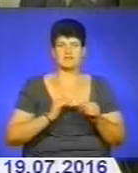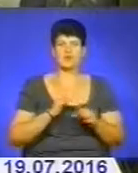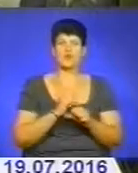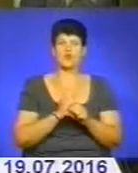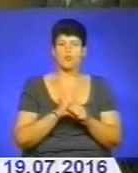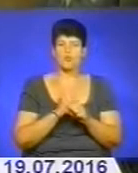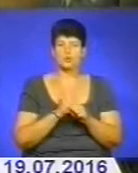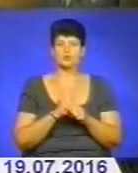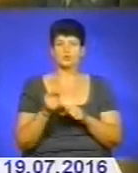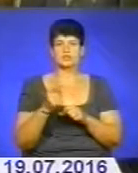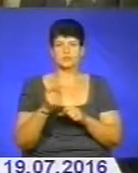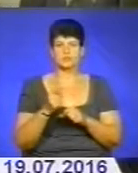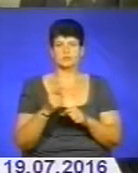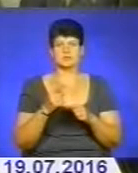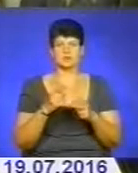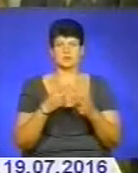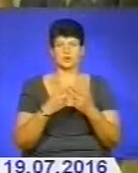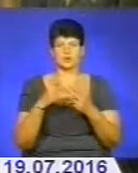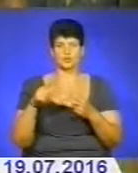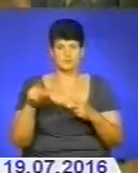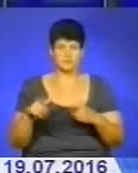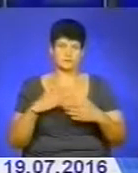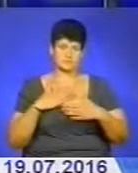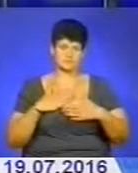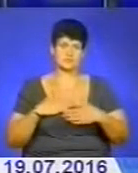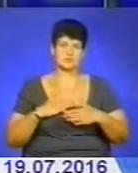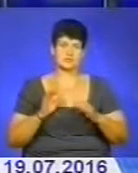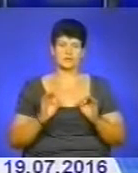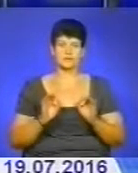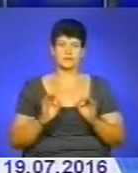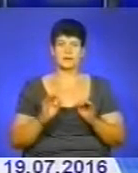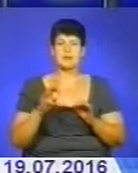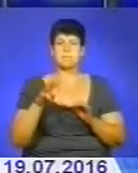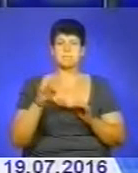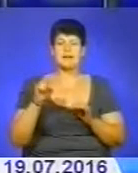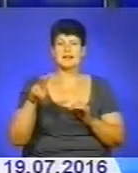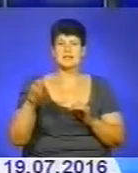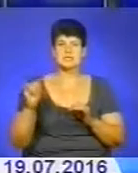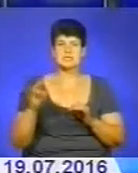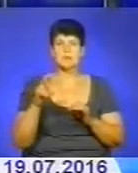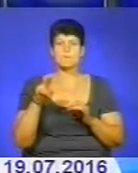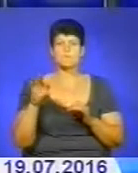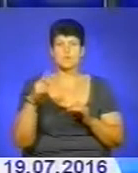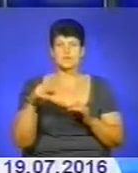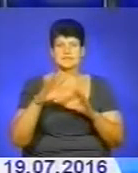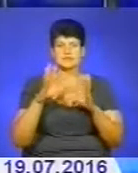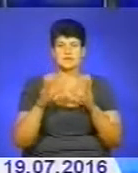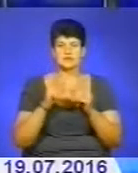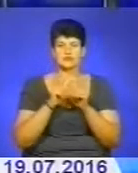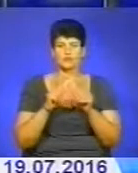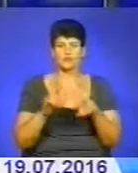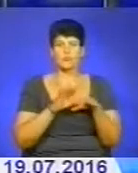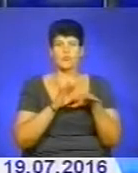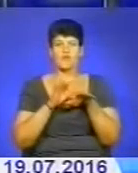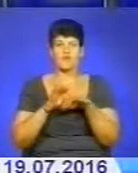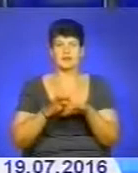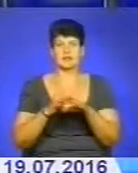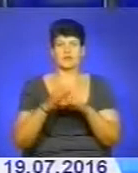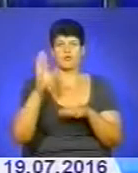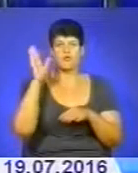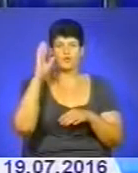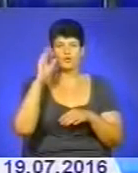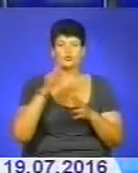тернопільських засуджених вони задоволені. У Мельниці Подільській загальноосвітню школу нарешті провели воду. Більше 25 років у